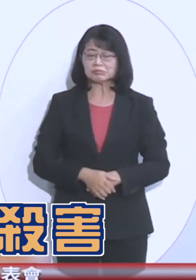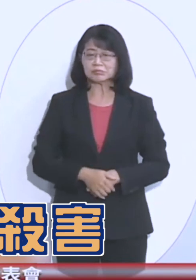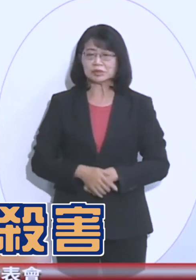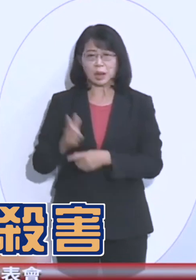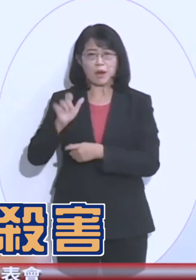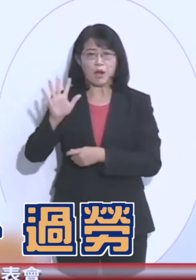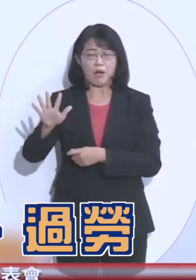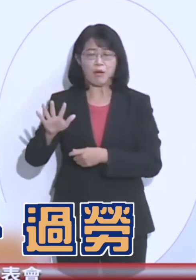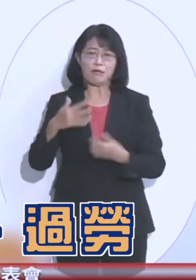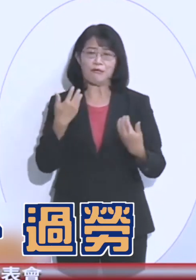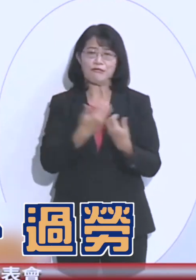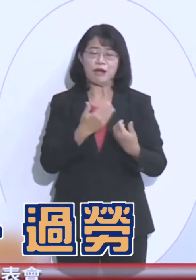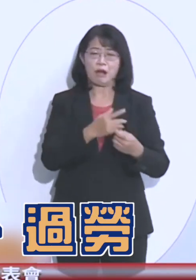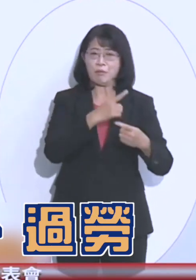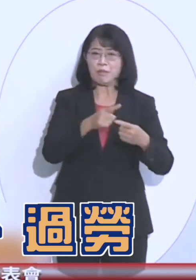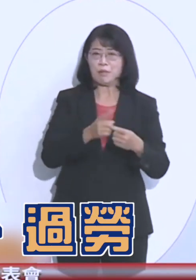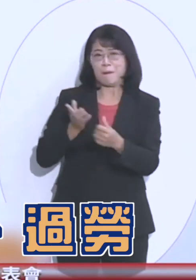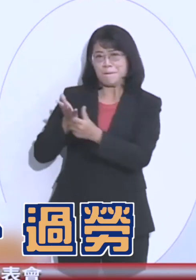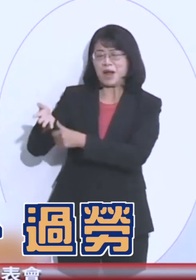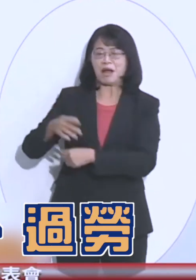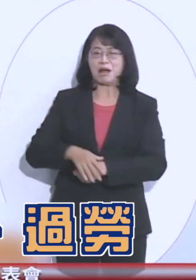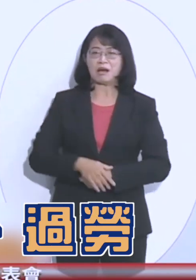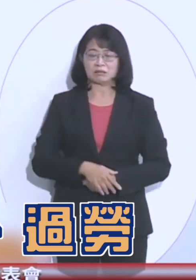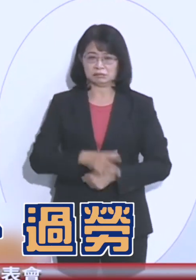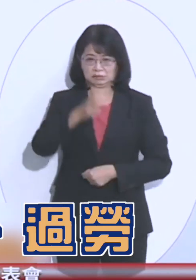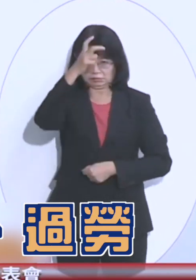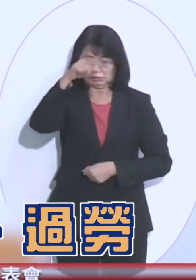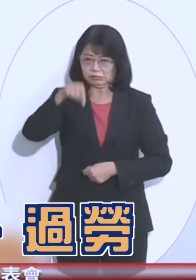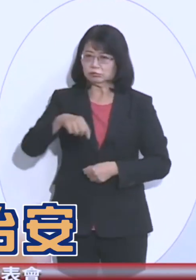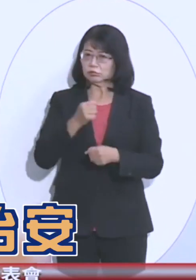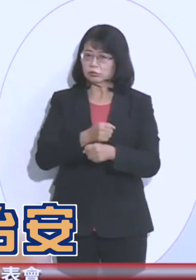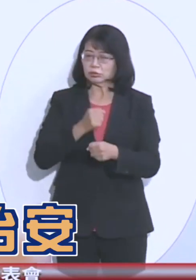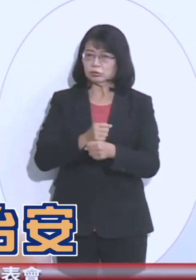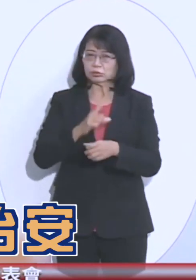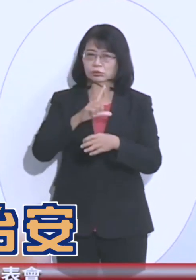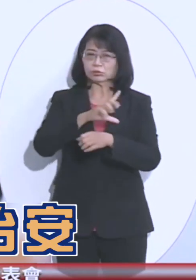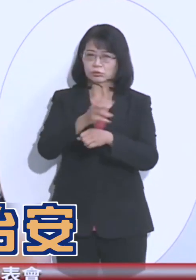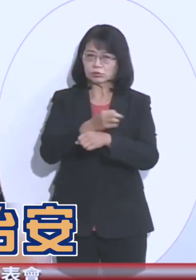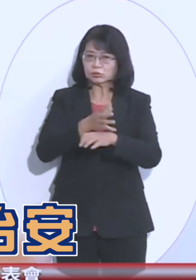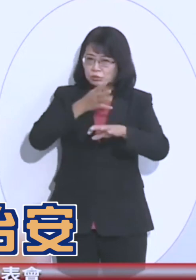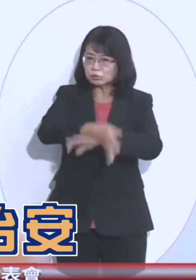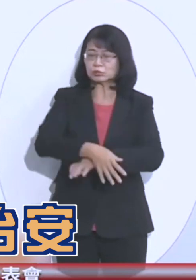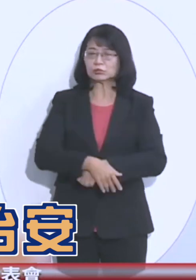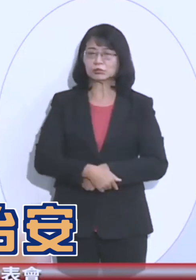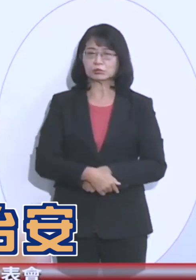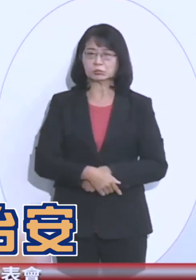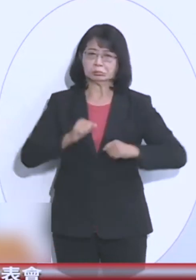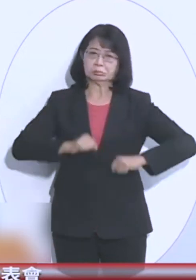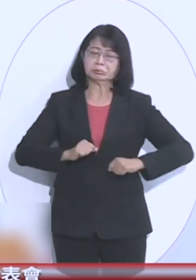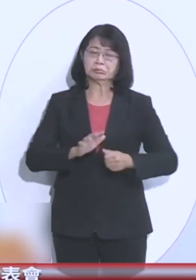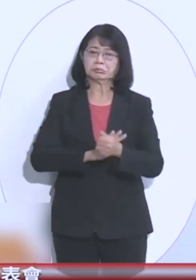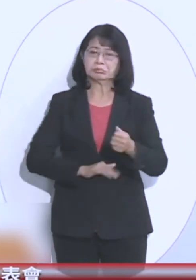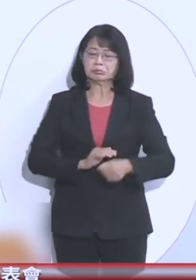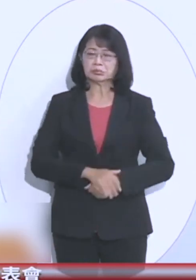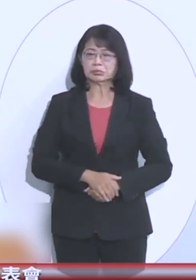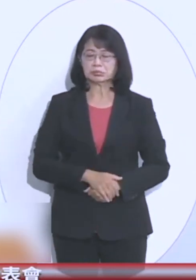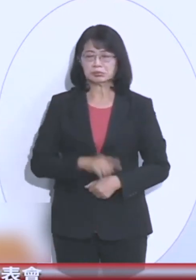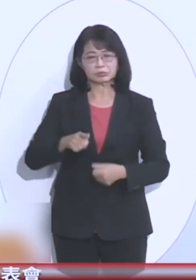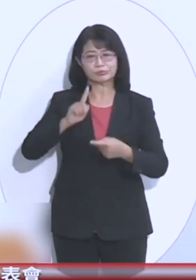啊，这就是警察超勤过劳，用生命换来的治安不足